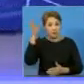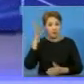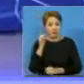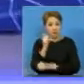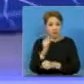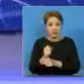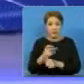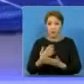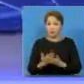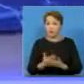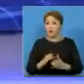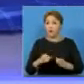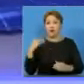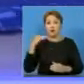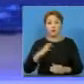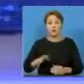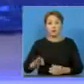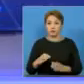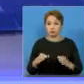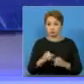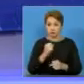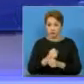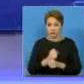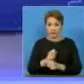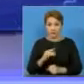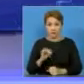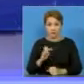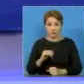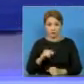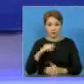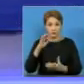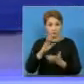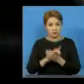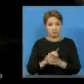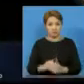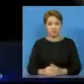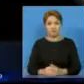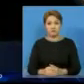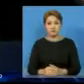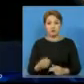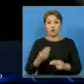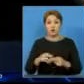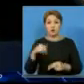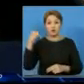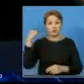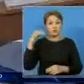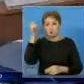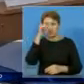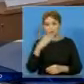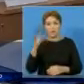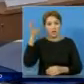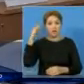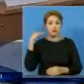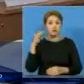қызметкерлері кәсіптік одағының Ақтөбе облыстық ұйымының жұмысын Гүлнара Жолжанова таныстырсын. Осы жылы Ақтөбе облыстық білім